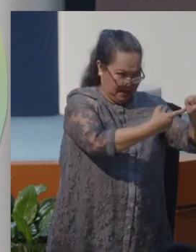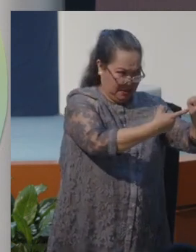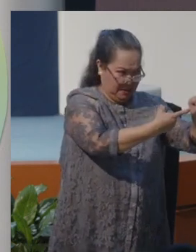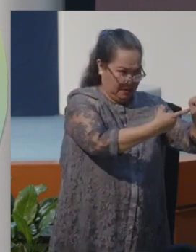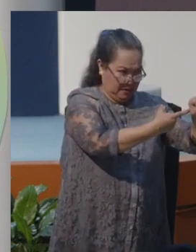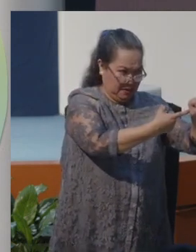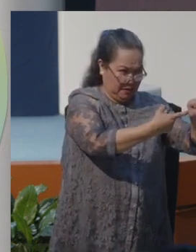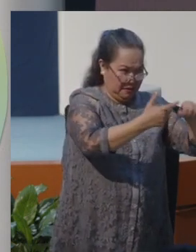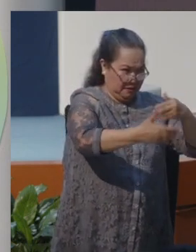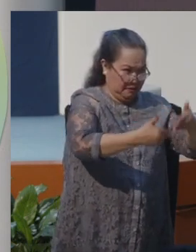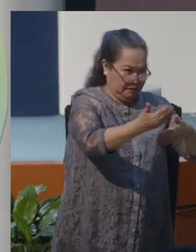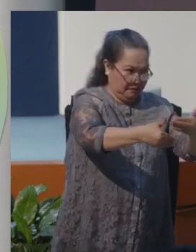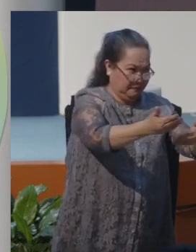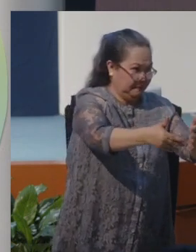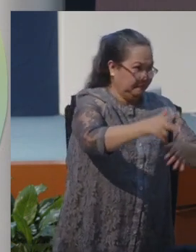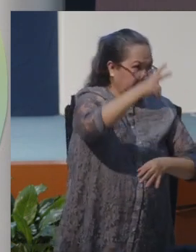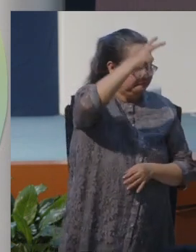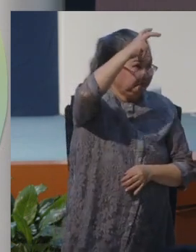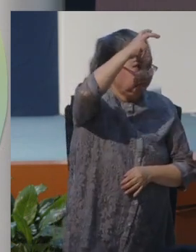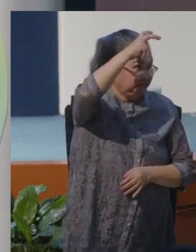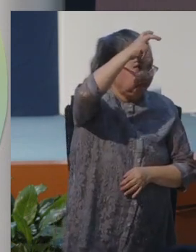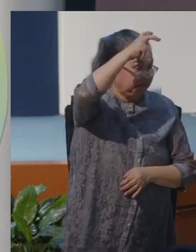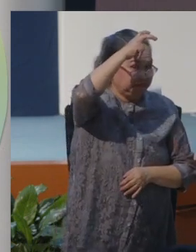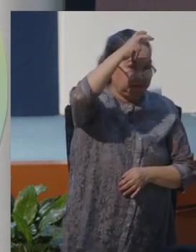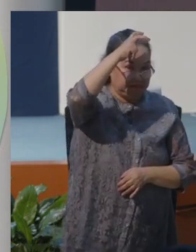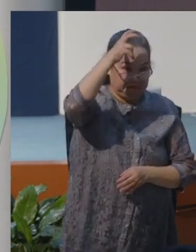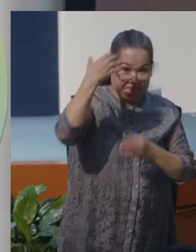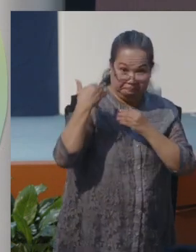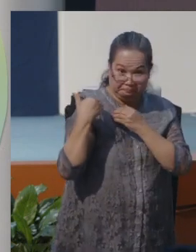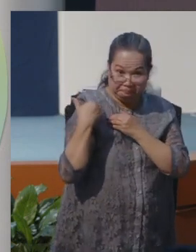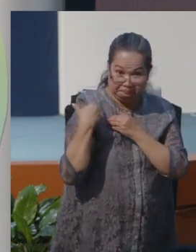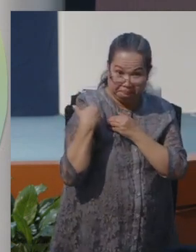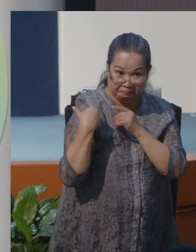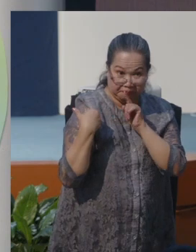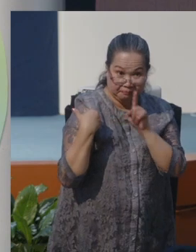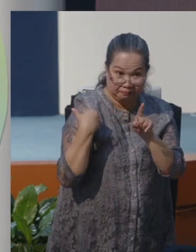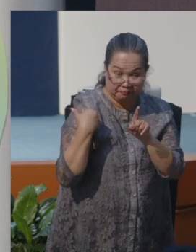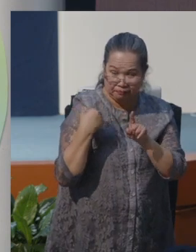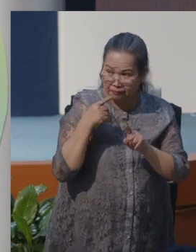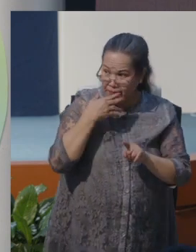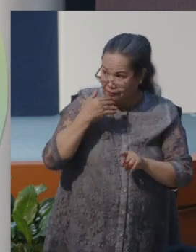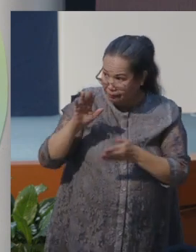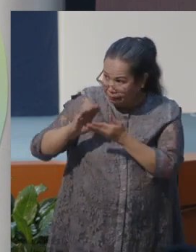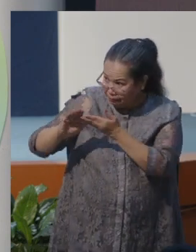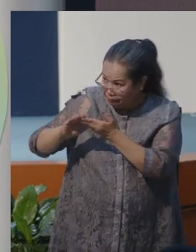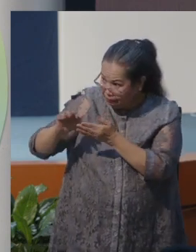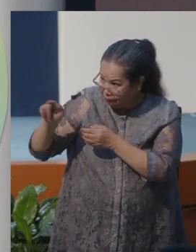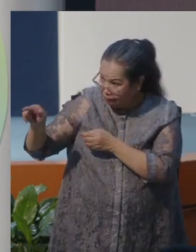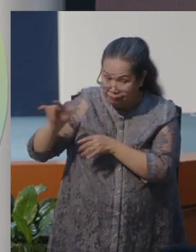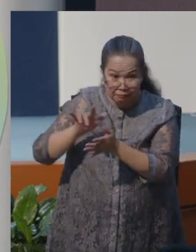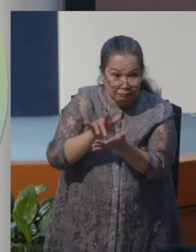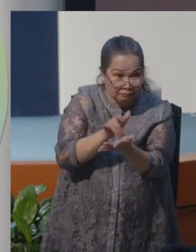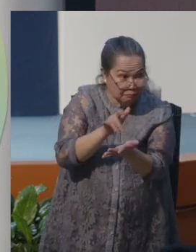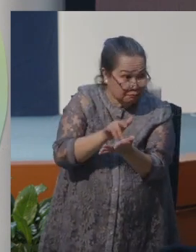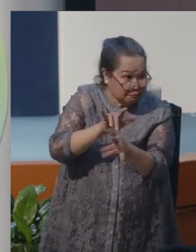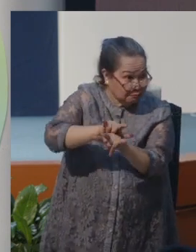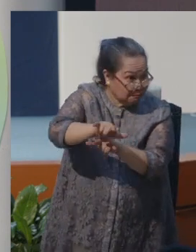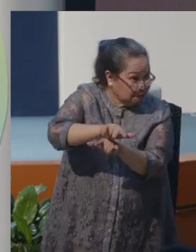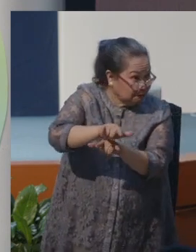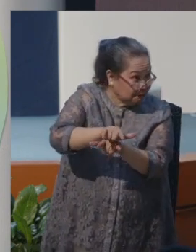nasa plano siya ng Diyos, was he responsible? Hindi ba dapat ay excuse na lang yung kanyang betrayal?